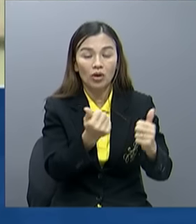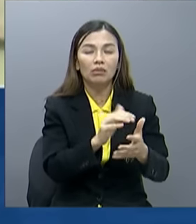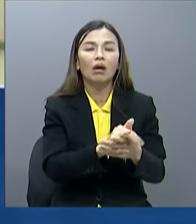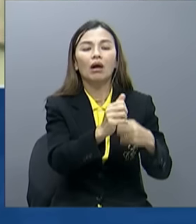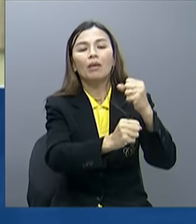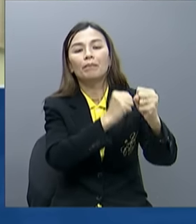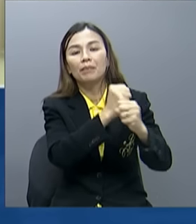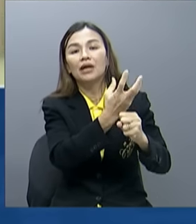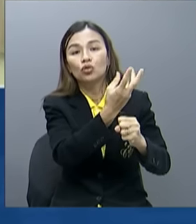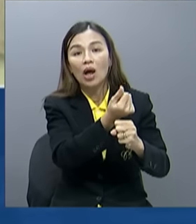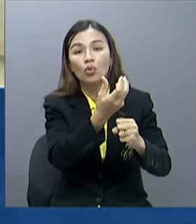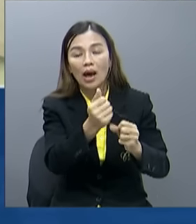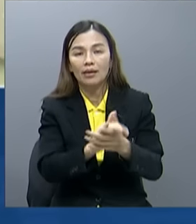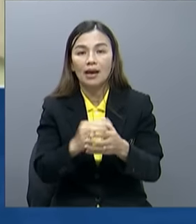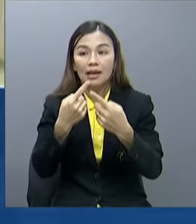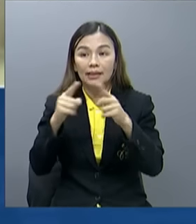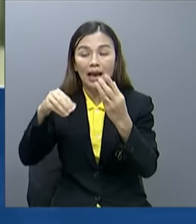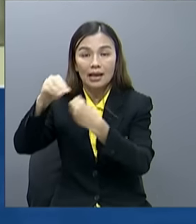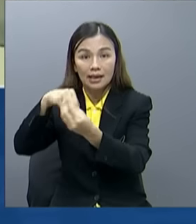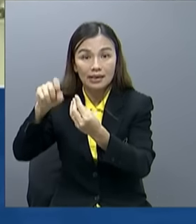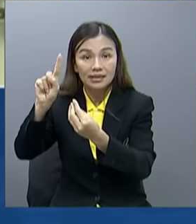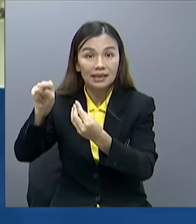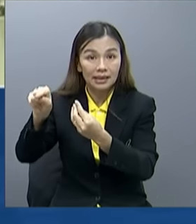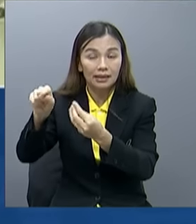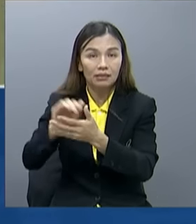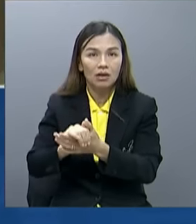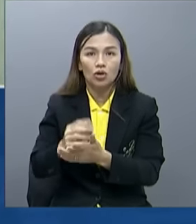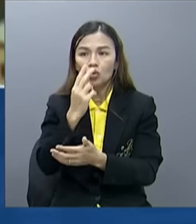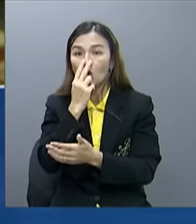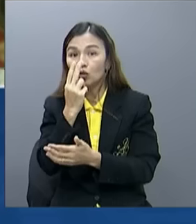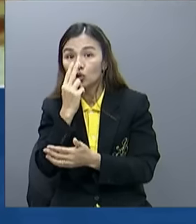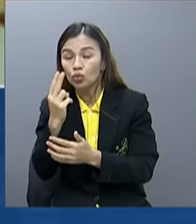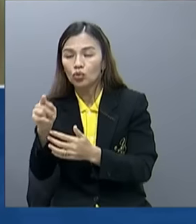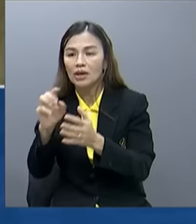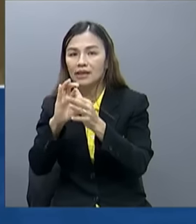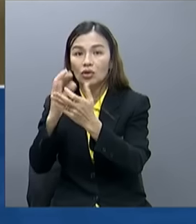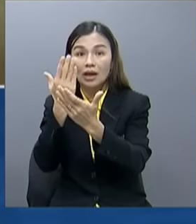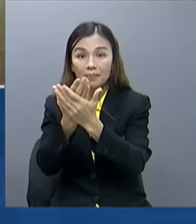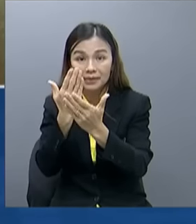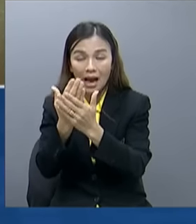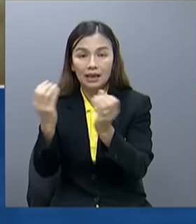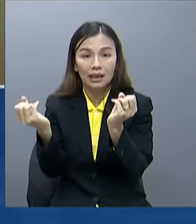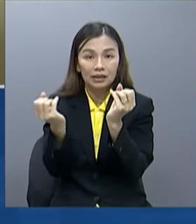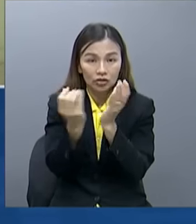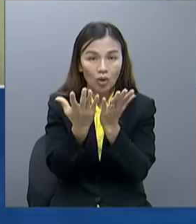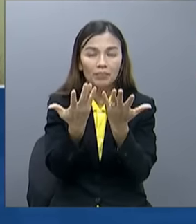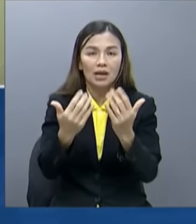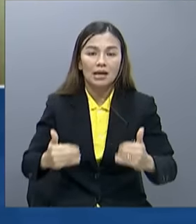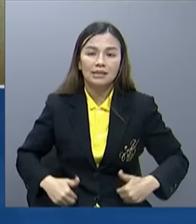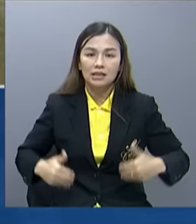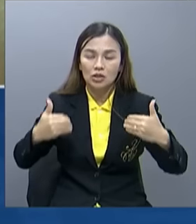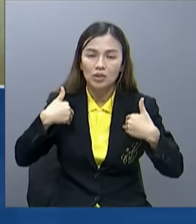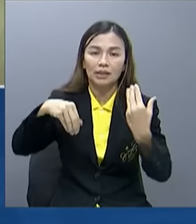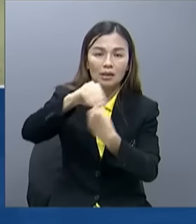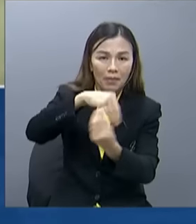องในทางเศรษฐศาสตร์บางอย่างเนี่ยมันจะต้องมีคนคอยดูมิติด้านการเงินหรือผลกระทบด้านค่าครองชีพและการจ้างงานควบคู่กันไปด้วยซึ่งมัน